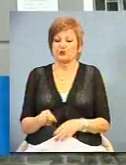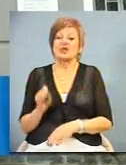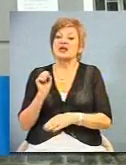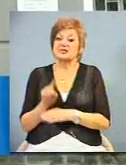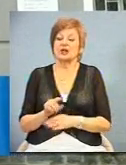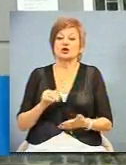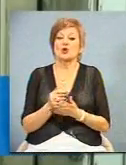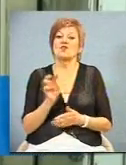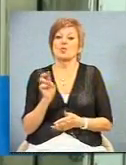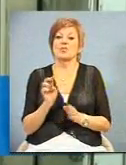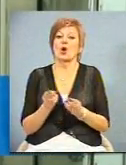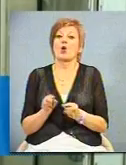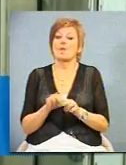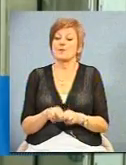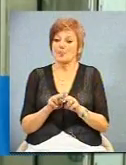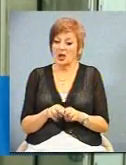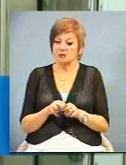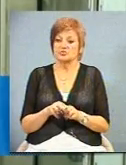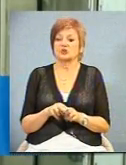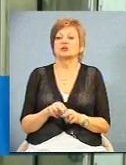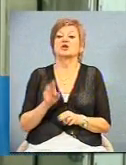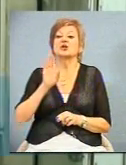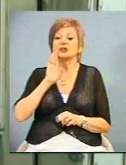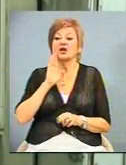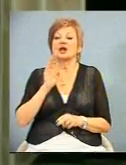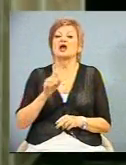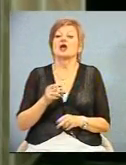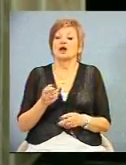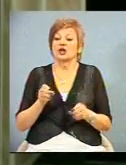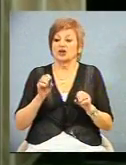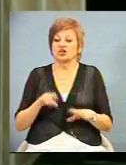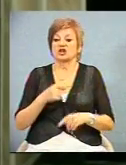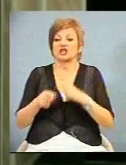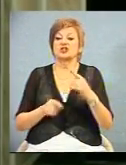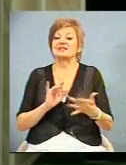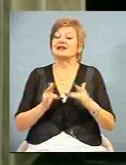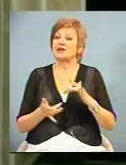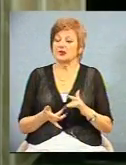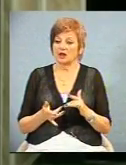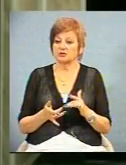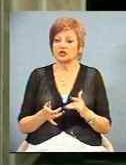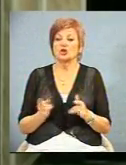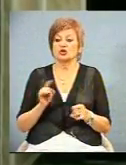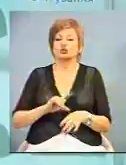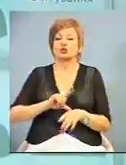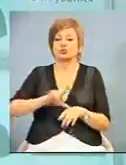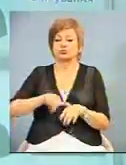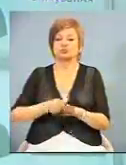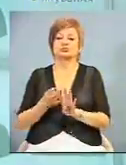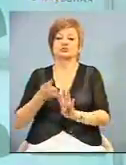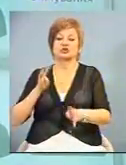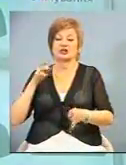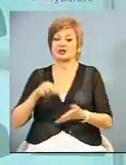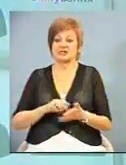новий біометричний паспорт мандрівниці із досвідом Дар'я Качкуркіна вирішила через інтернет, аби уникнути кількогодинних черг.